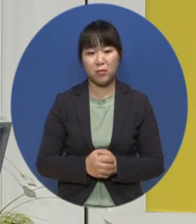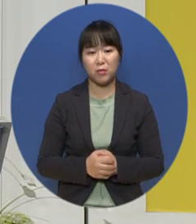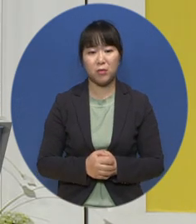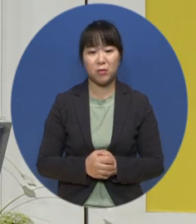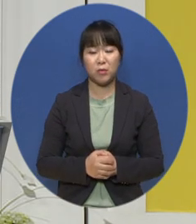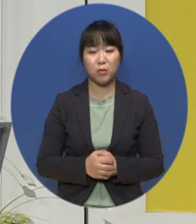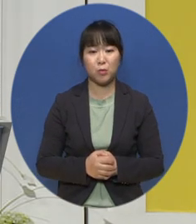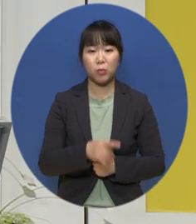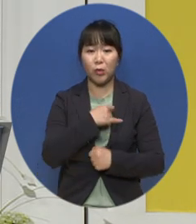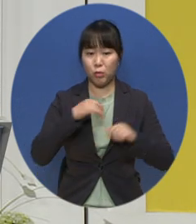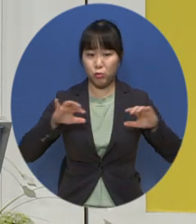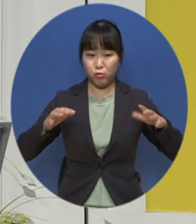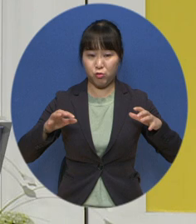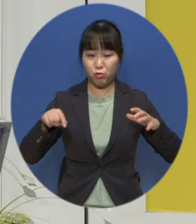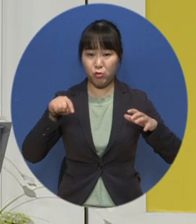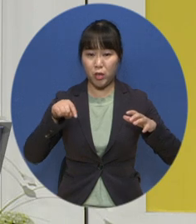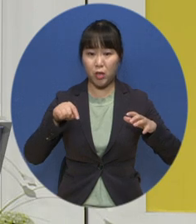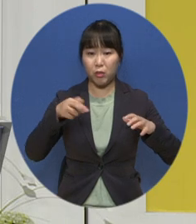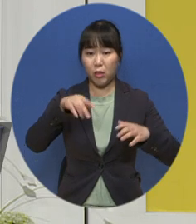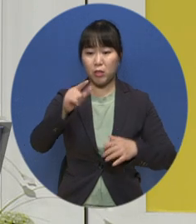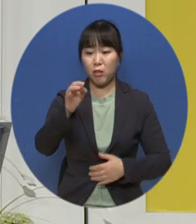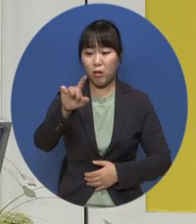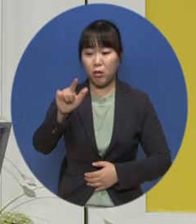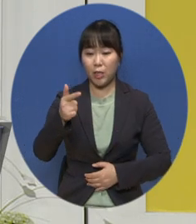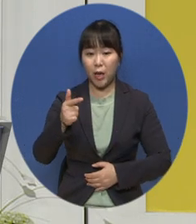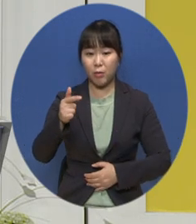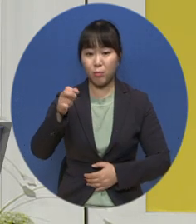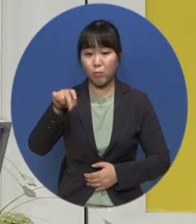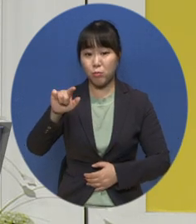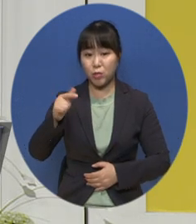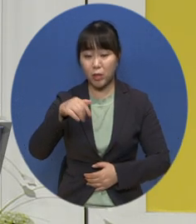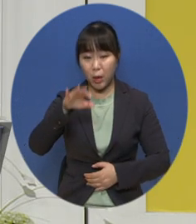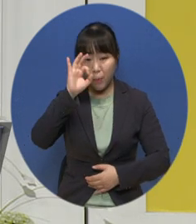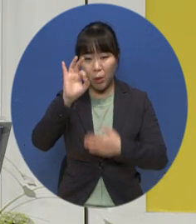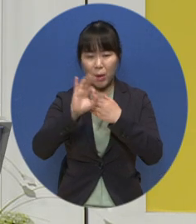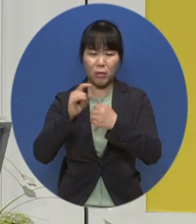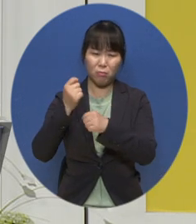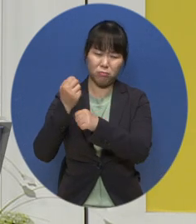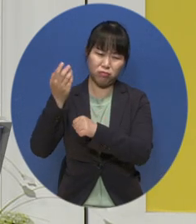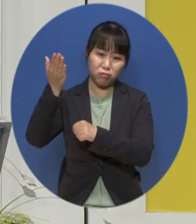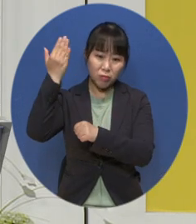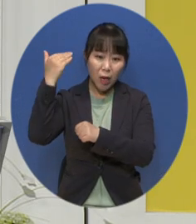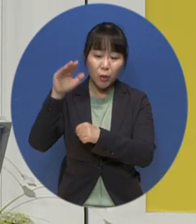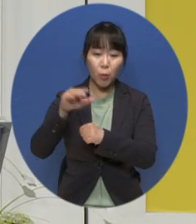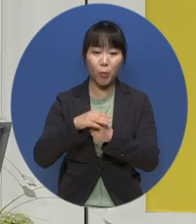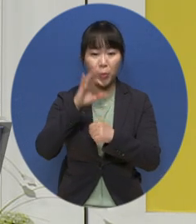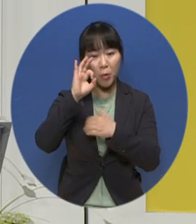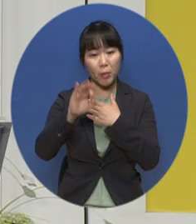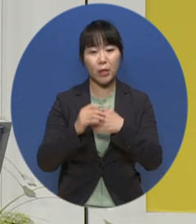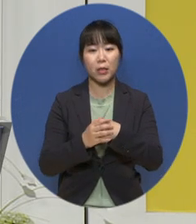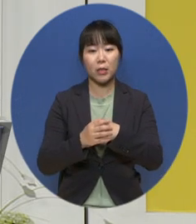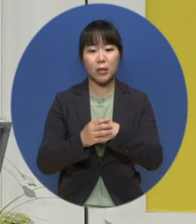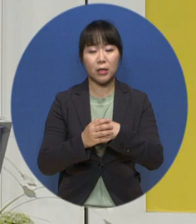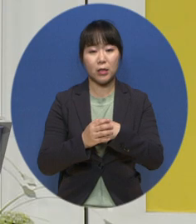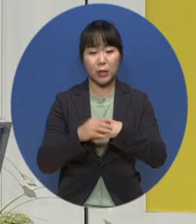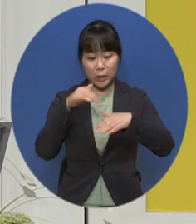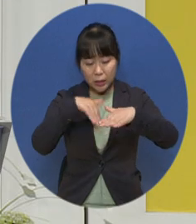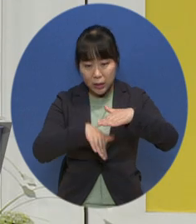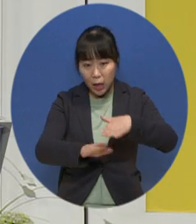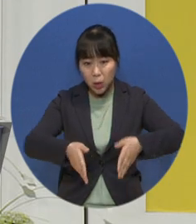즉 중국에 가면 처럼 문 앞에 가면 수십 년 전에도 그 처남 앞에 그 제한 또는 경사로